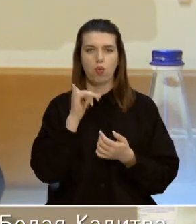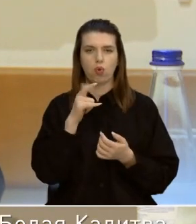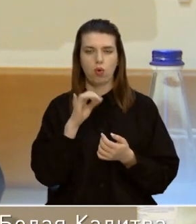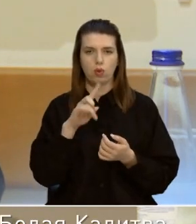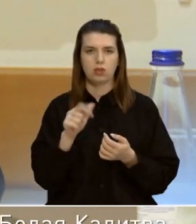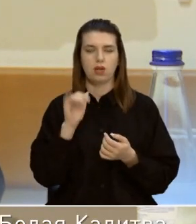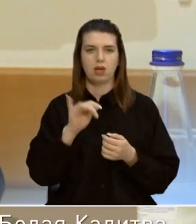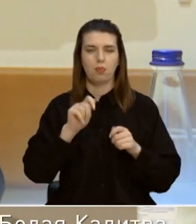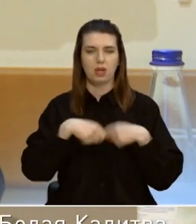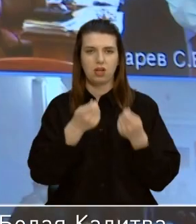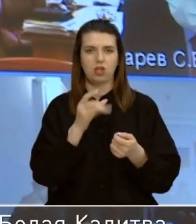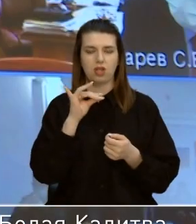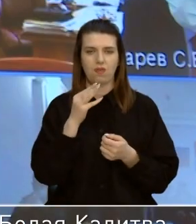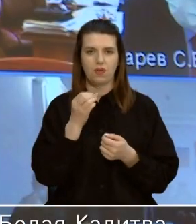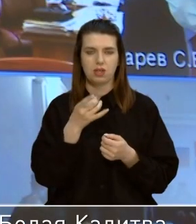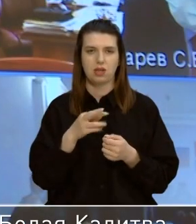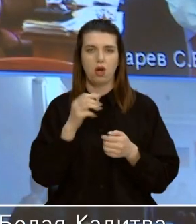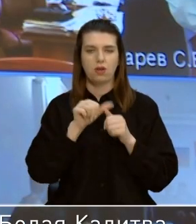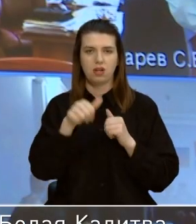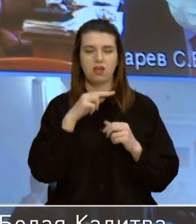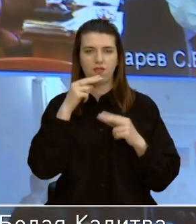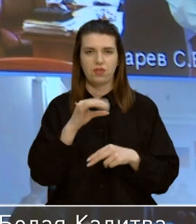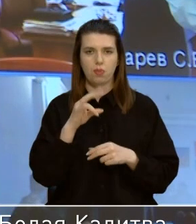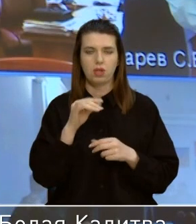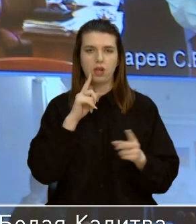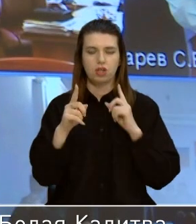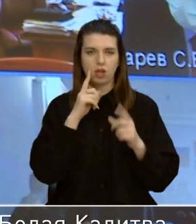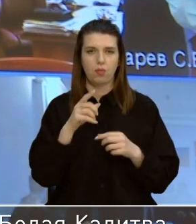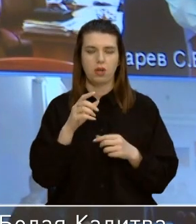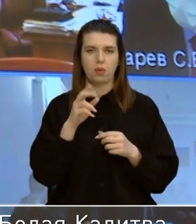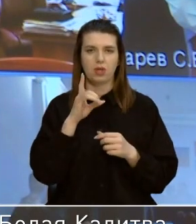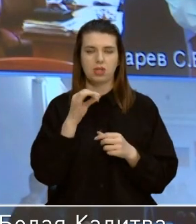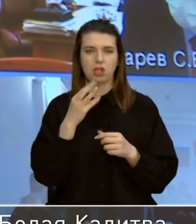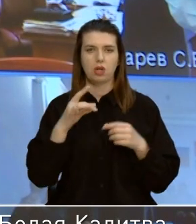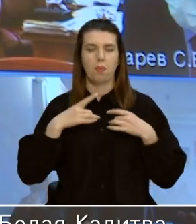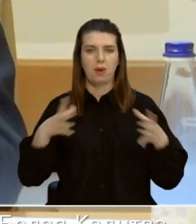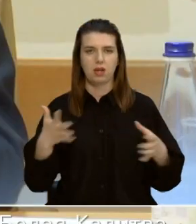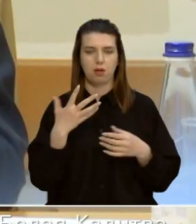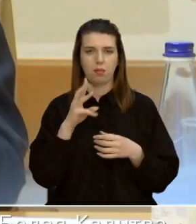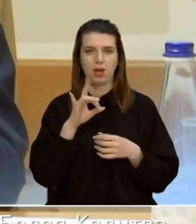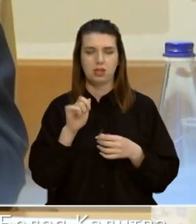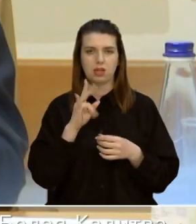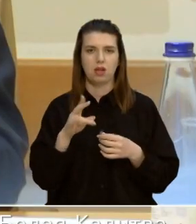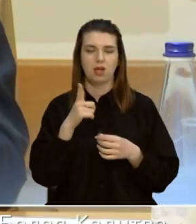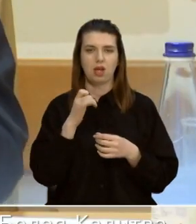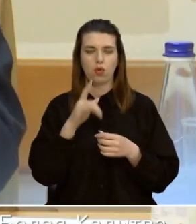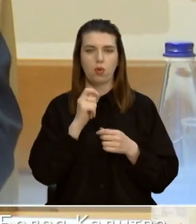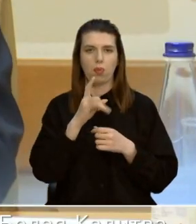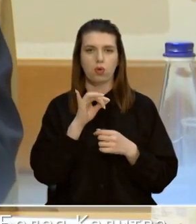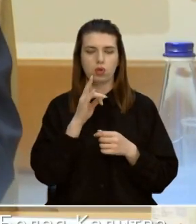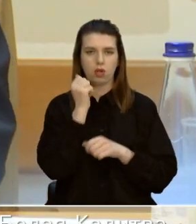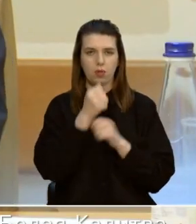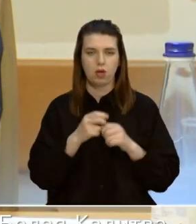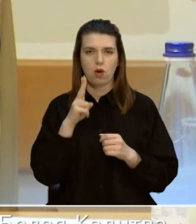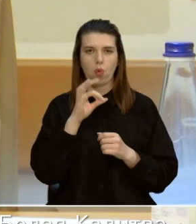угроза передачи инфекции. Отдельное внимание на штабе уделили предстоящим майским праздникам. Глава региона поручил